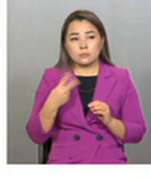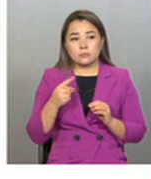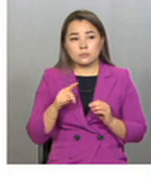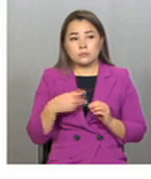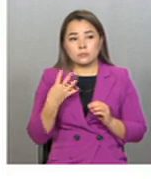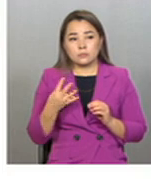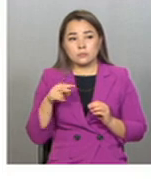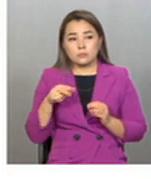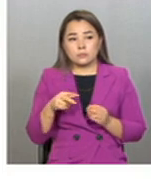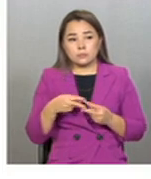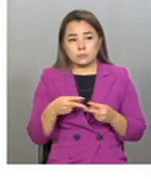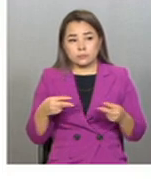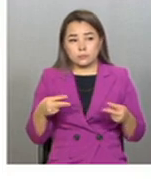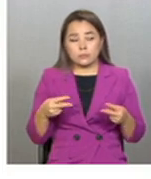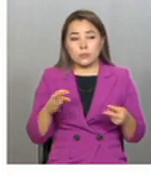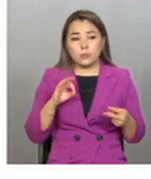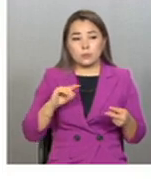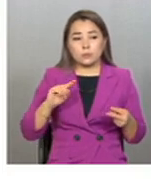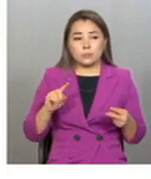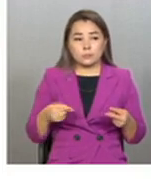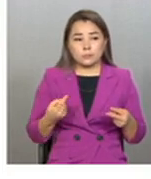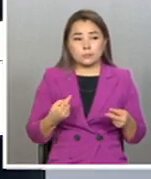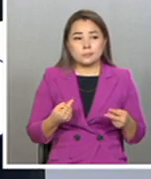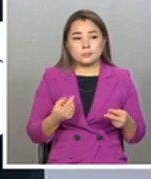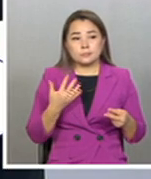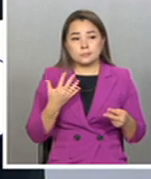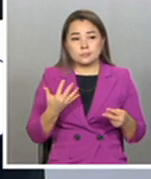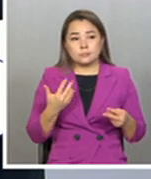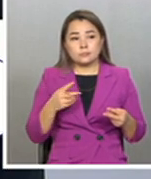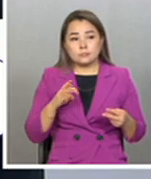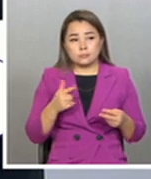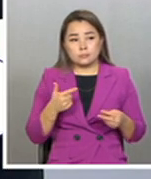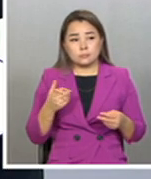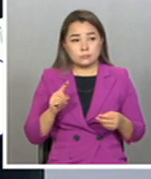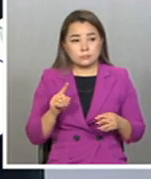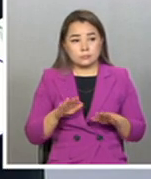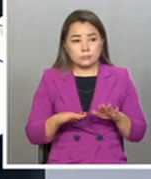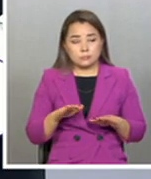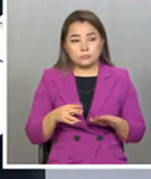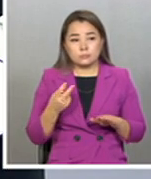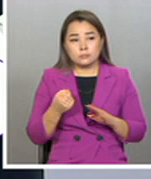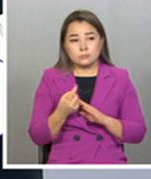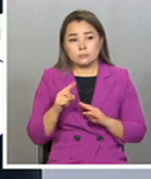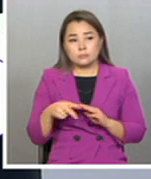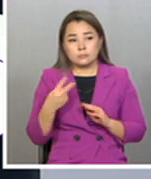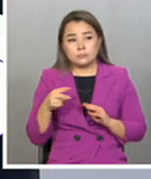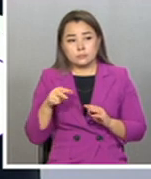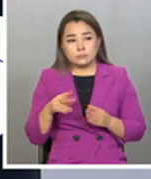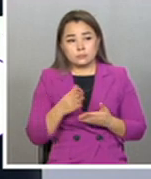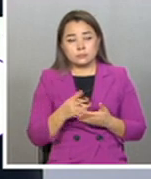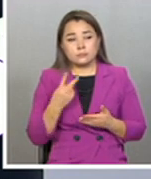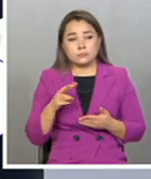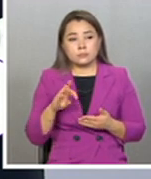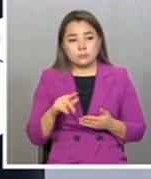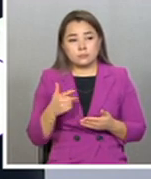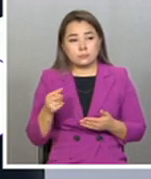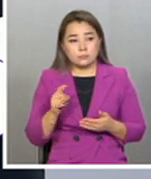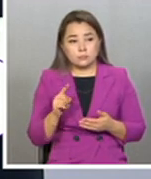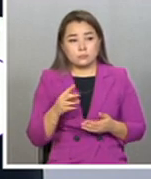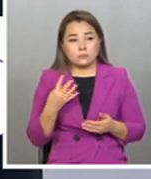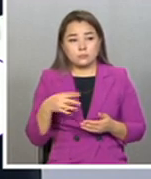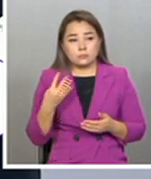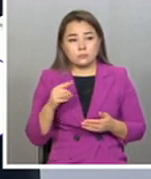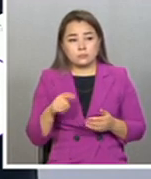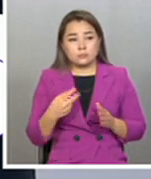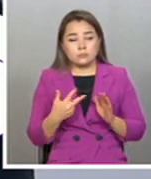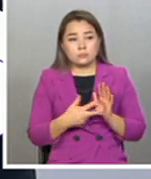тең. 0,15 моль газдың көлемі 11,12 литрге тең. 2 моль газдың көлемі